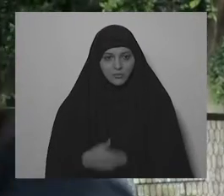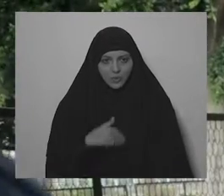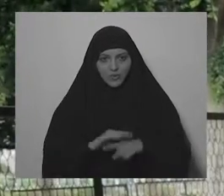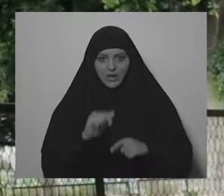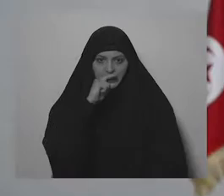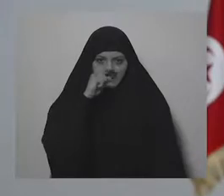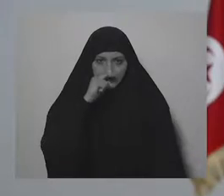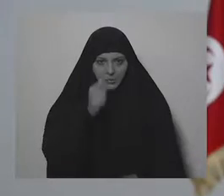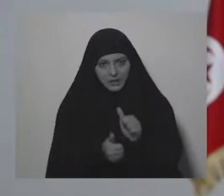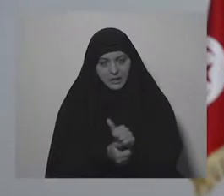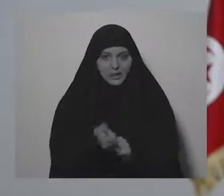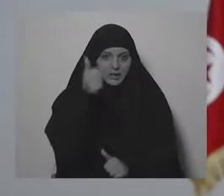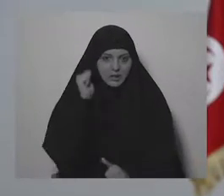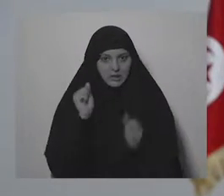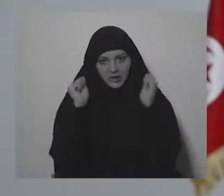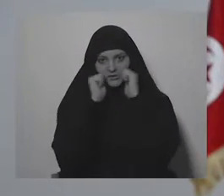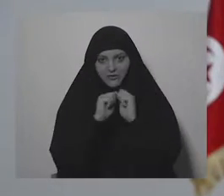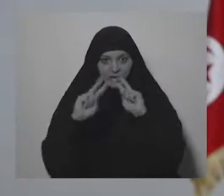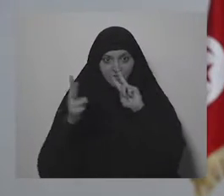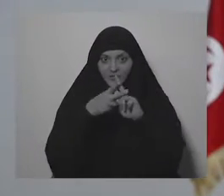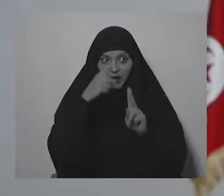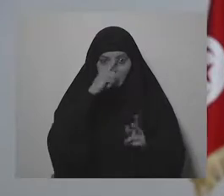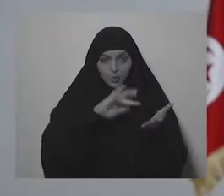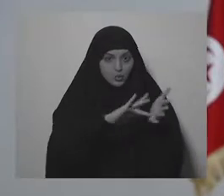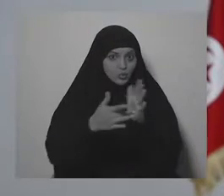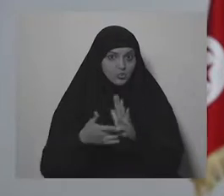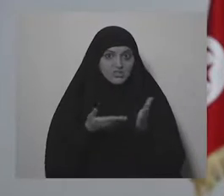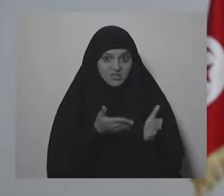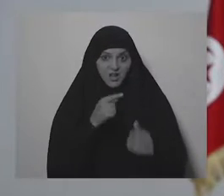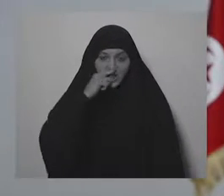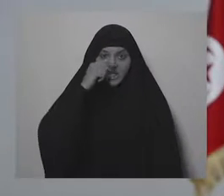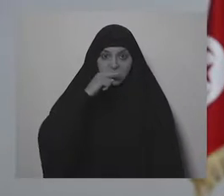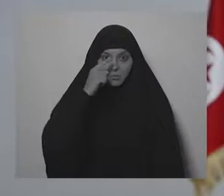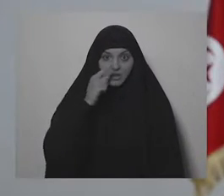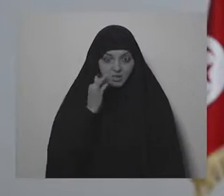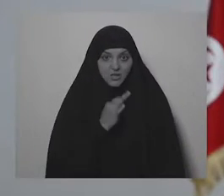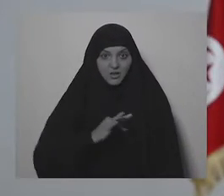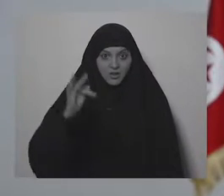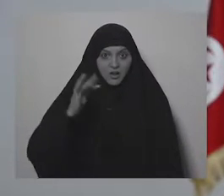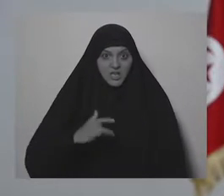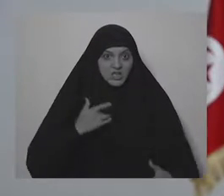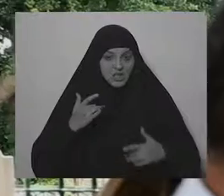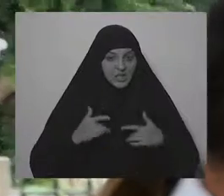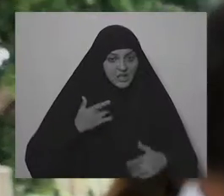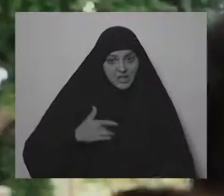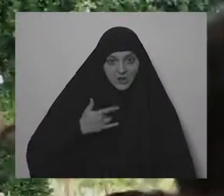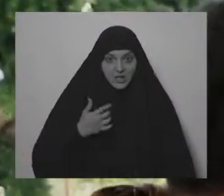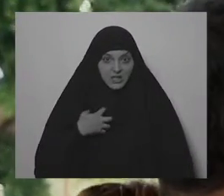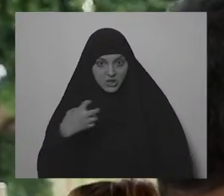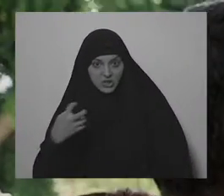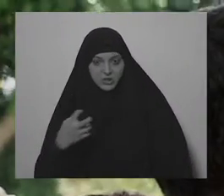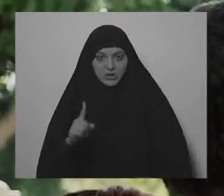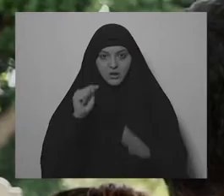On a fait l'expérience l'année dernière avec Une ville pour tous. Et c'était une expérience très très enrichissante. Et selon